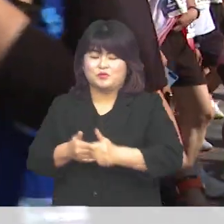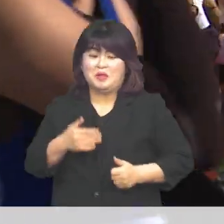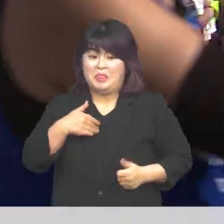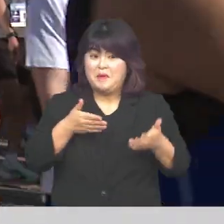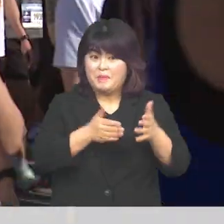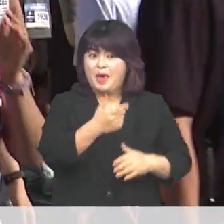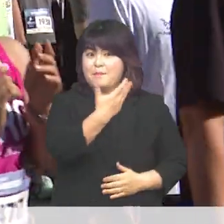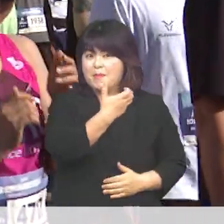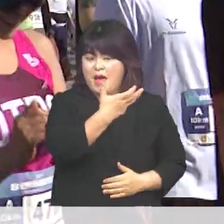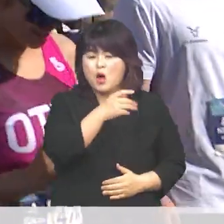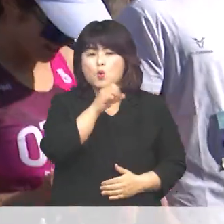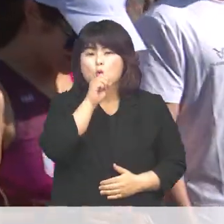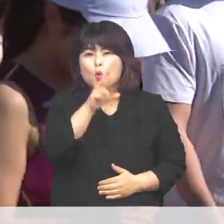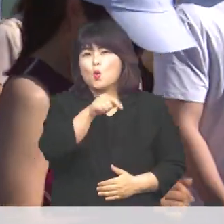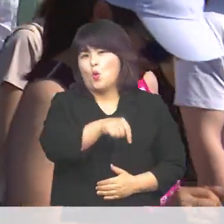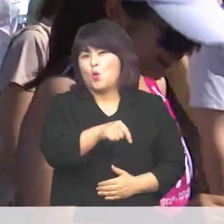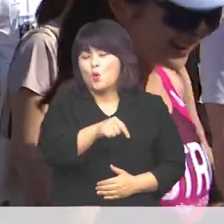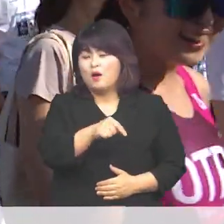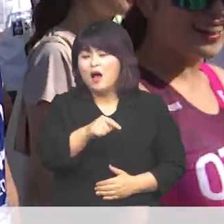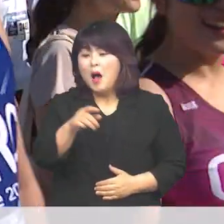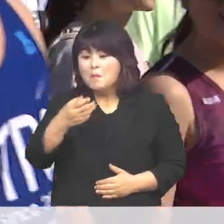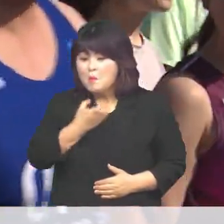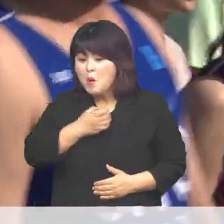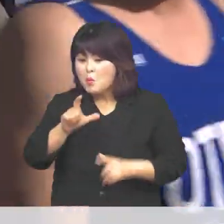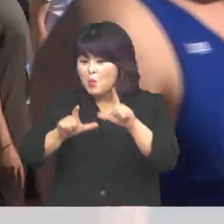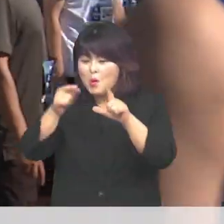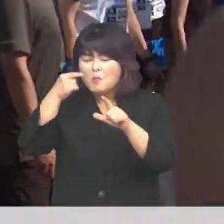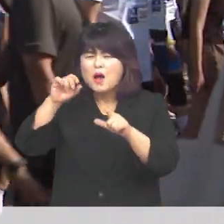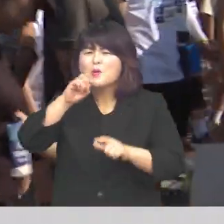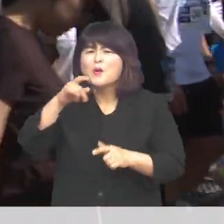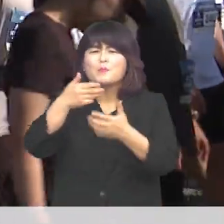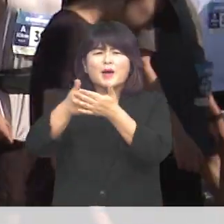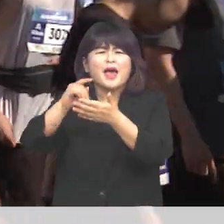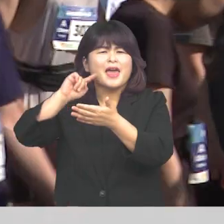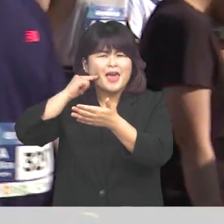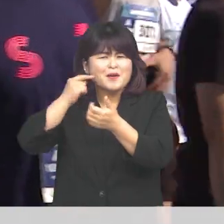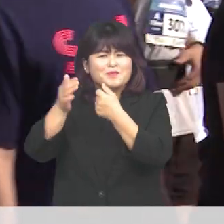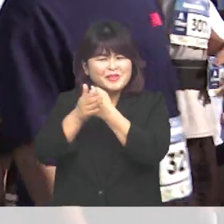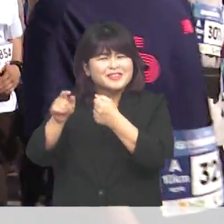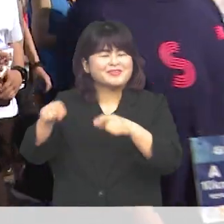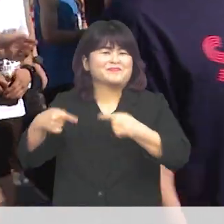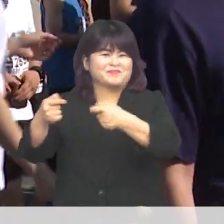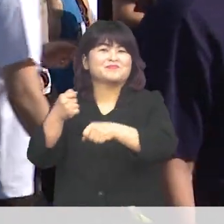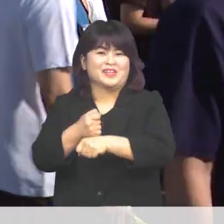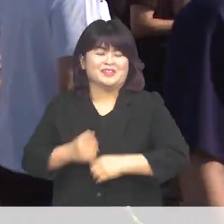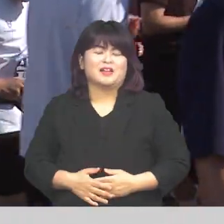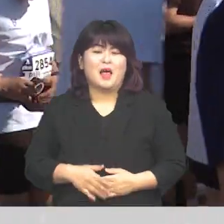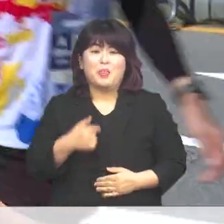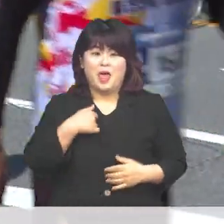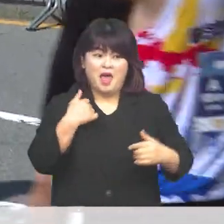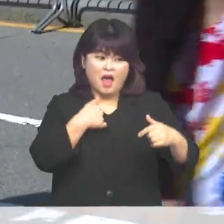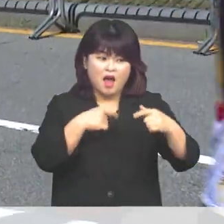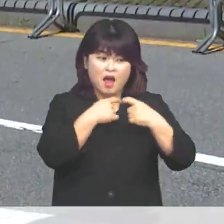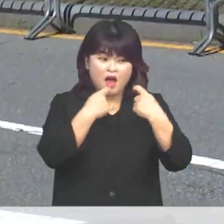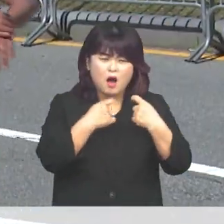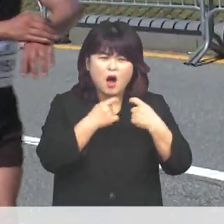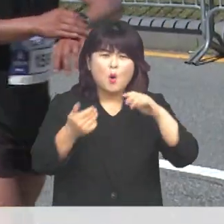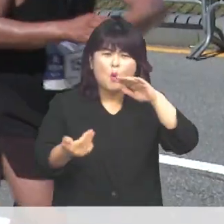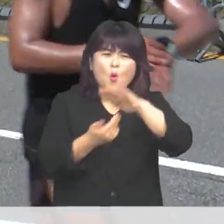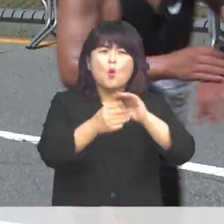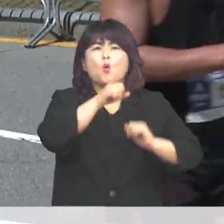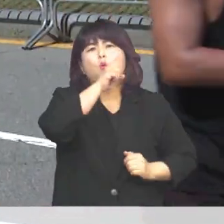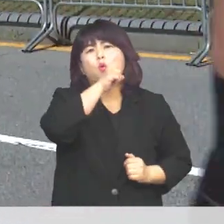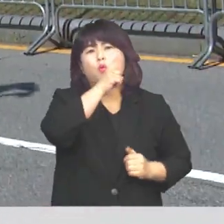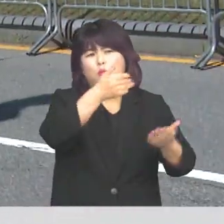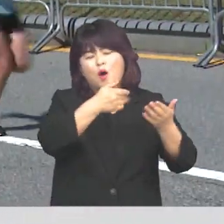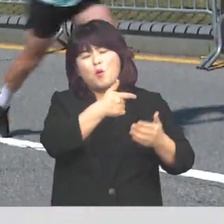오늘 제가 88년생 용띠여서 용 마라톤 메달이 용으로 예뻐서 같이 출전하게 되었습니다. 오늘 개인적으로 PB를